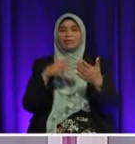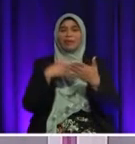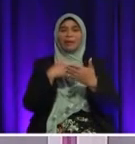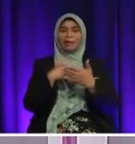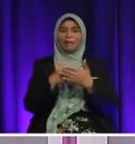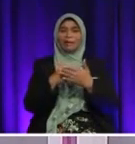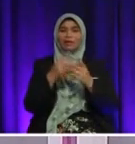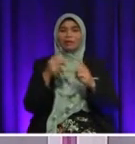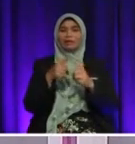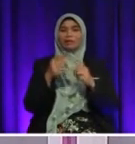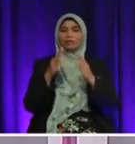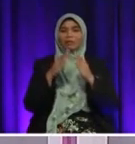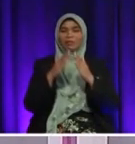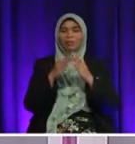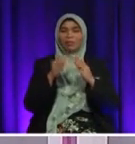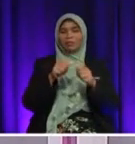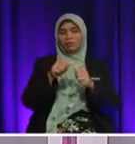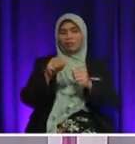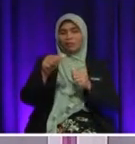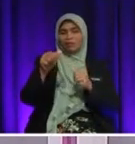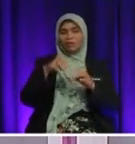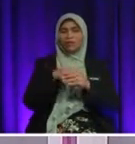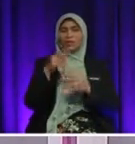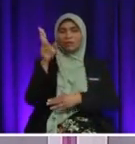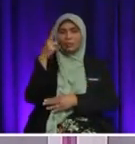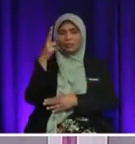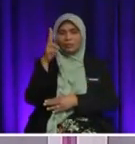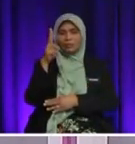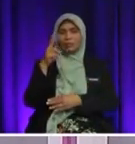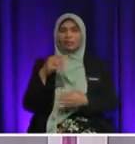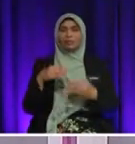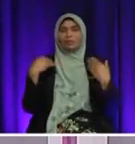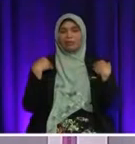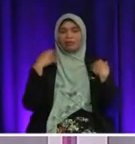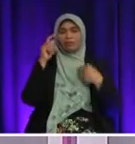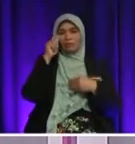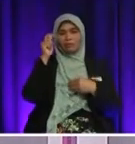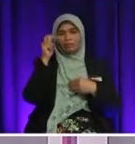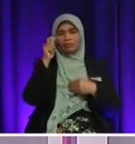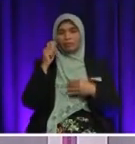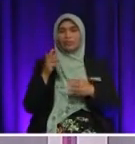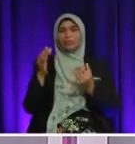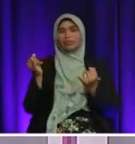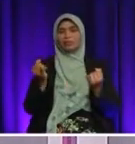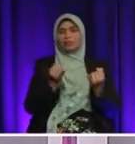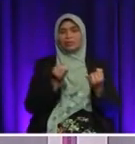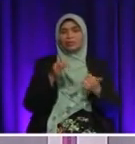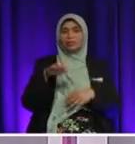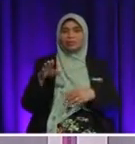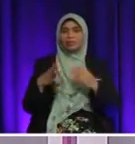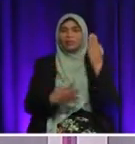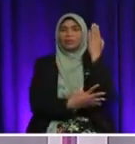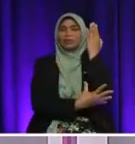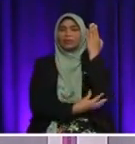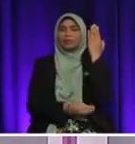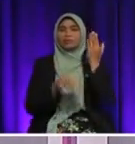dalam sebuah rumah yang jauh ke dalam hutan. Jadi ada tuannya dalam tu. Tuan pun menjemputlah budak miskin tersebut masuk. Dia kata ini bukan